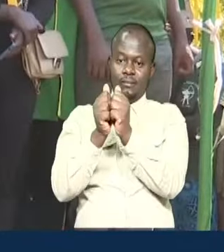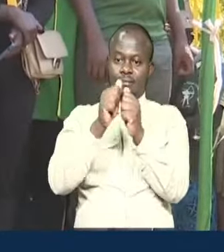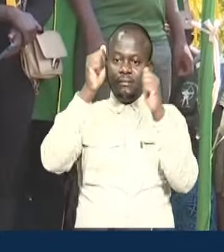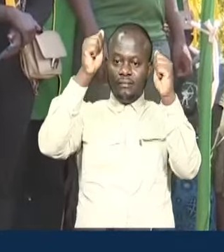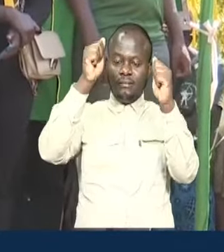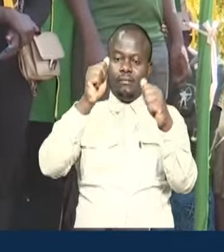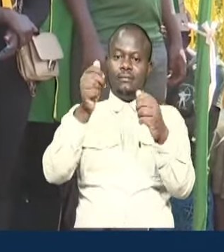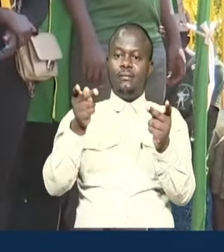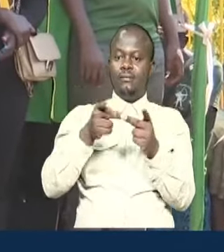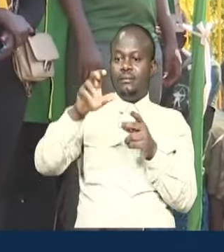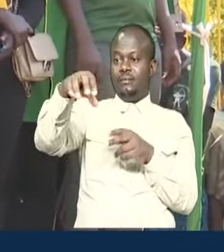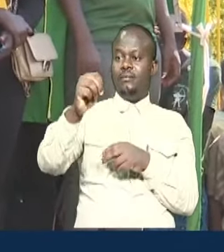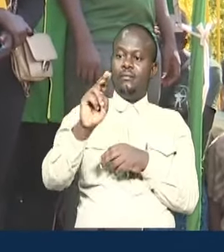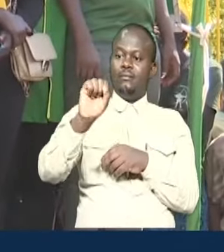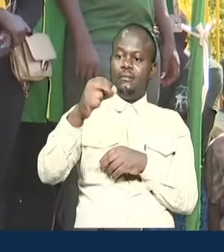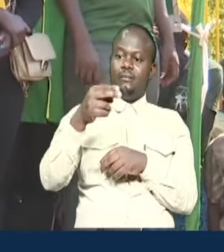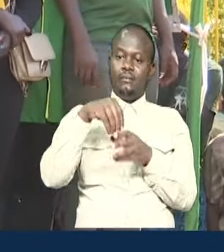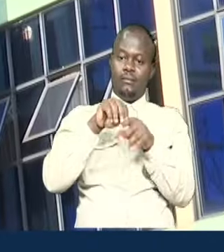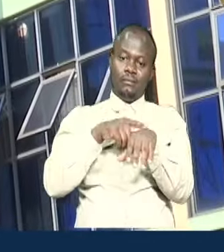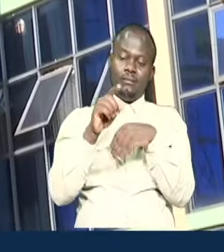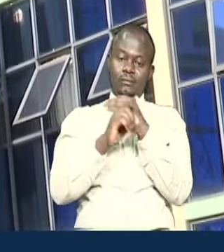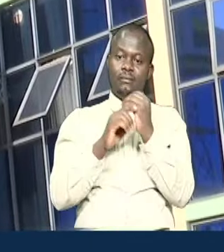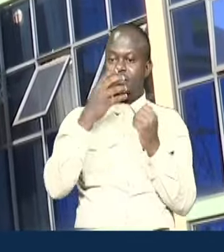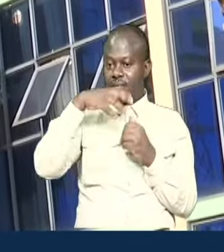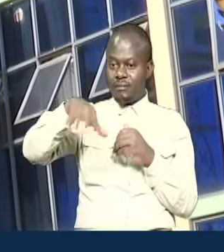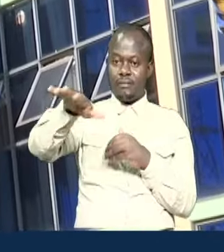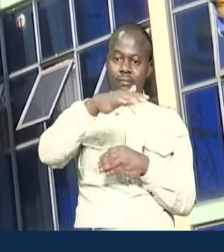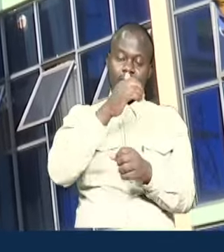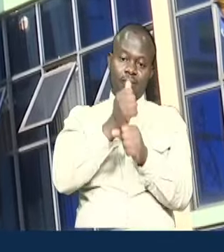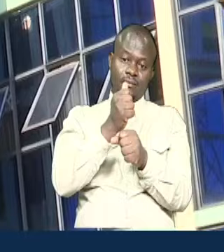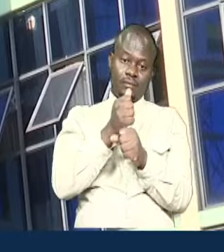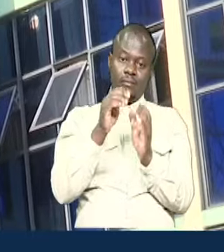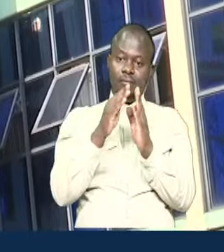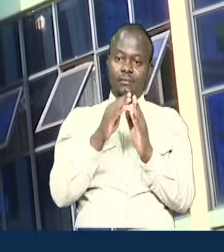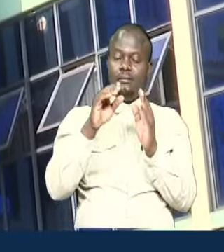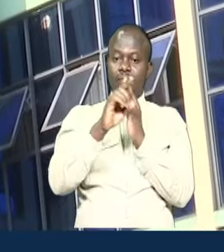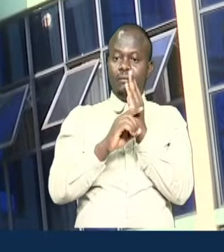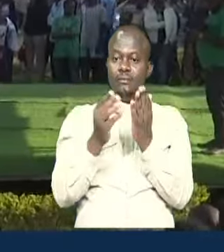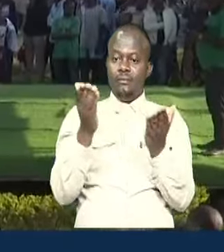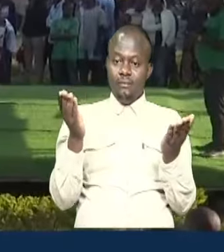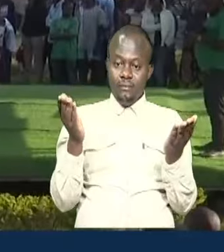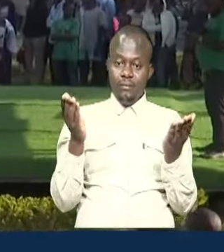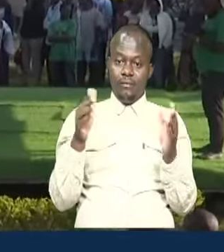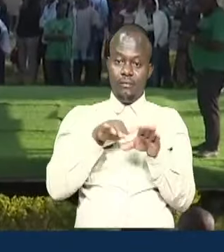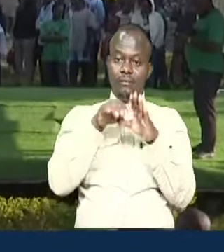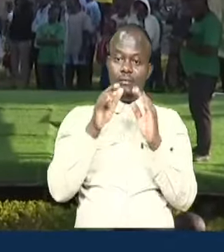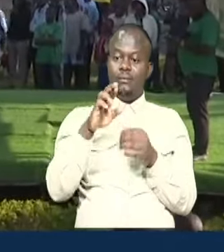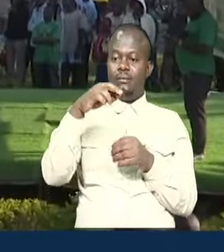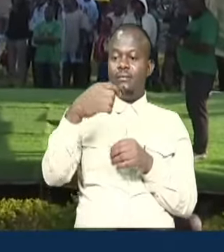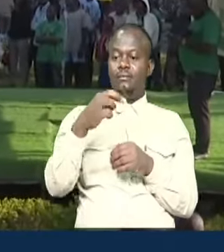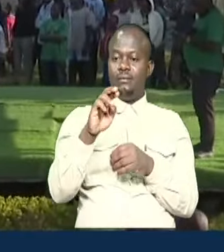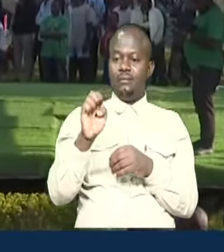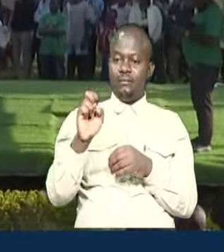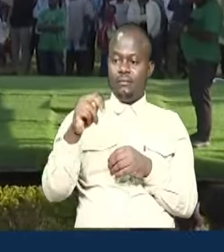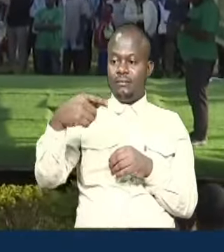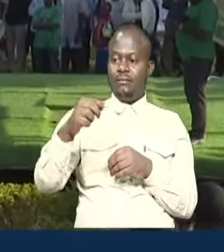biyamamarije kuri sitiri mu murenge wa Musha mu gihe mu karere ka Ruhango bakoreye mu mujyi wa karere abarwanashyaka ba Green Party bavuga ko umukandida